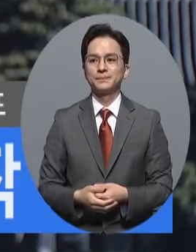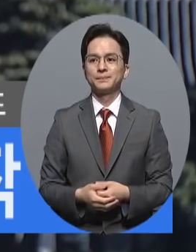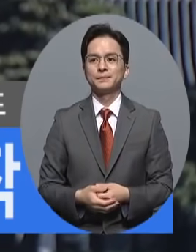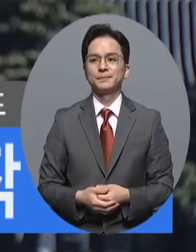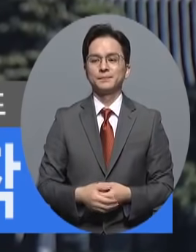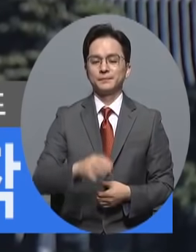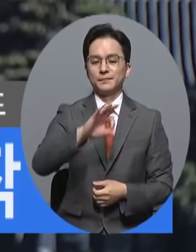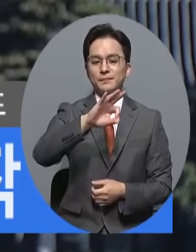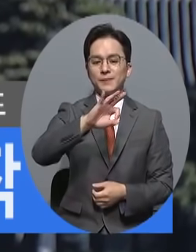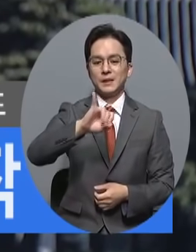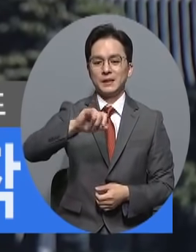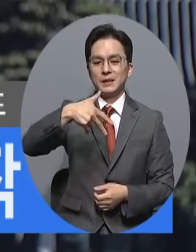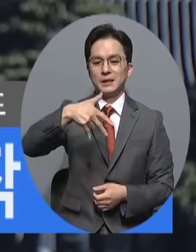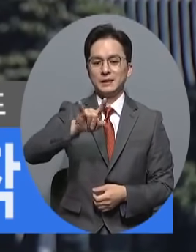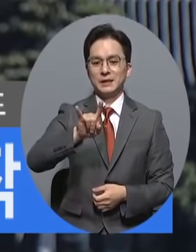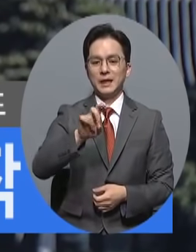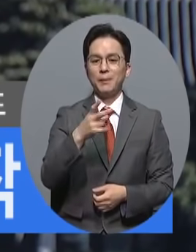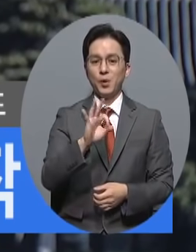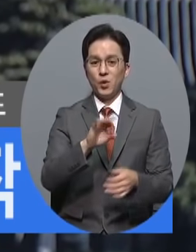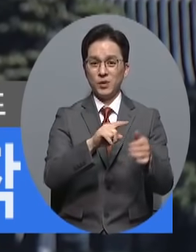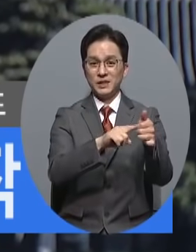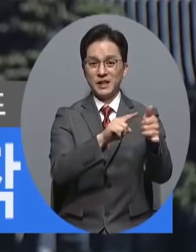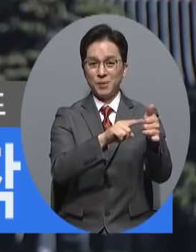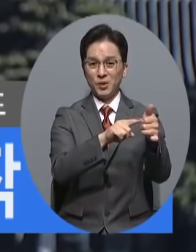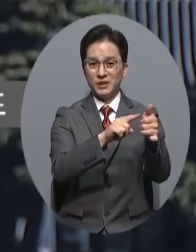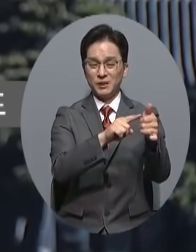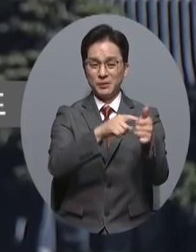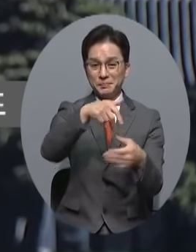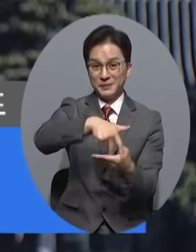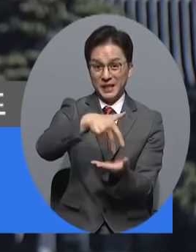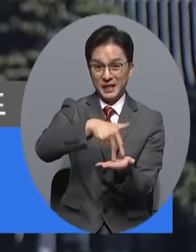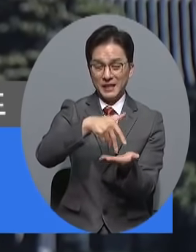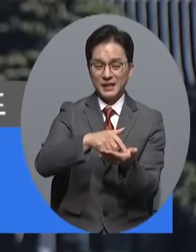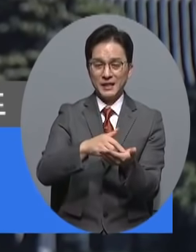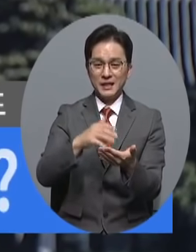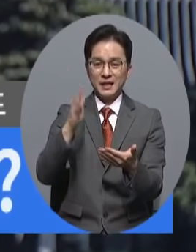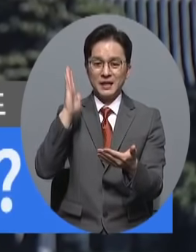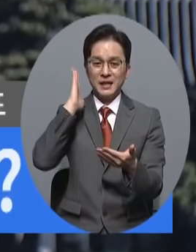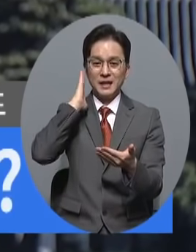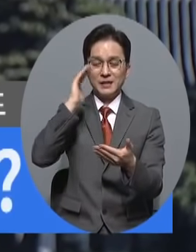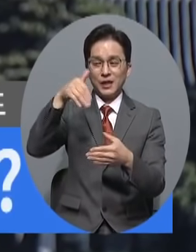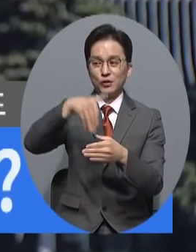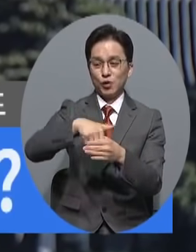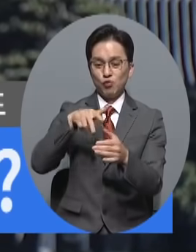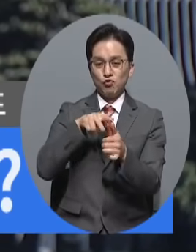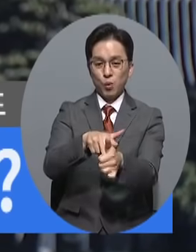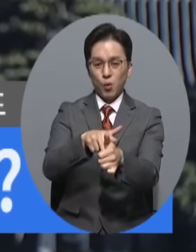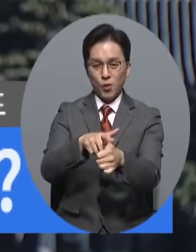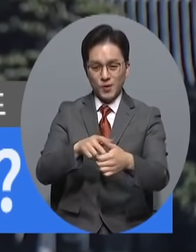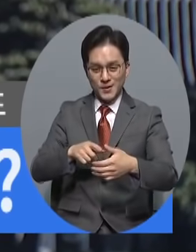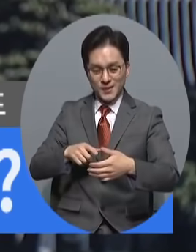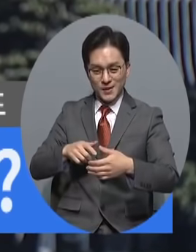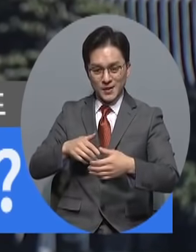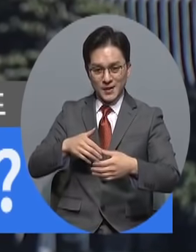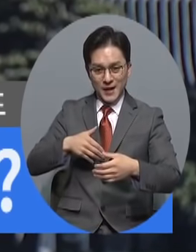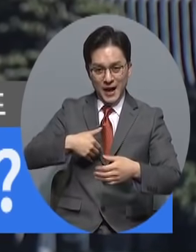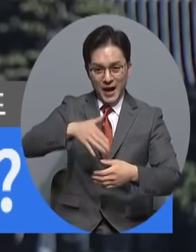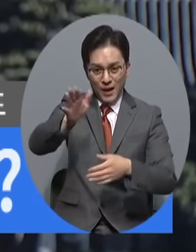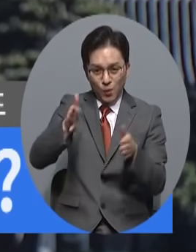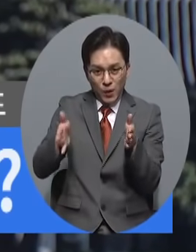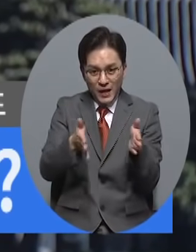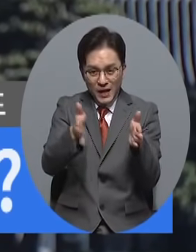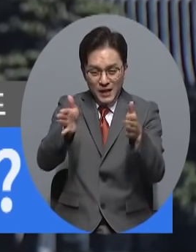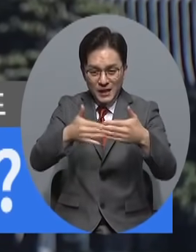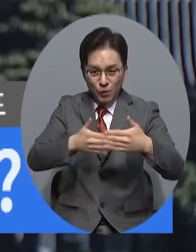악재라고 하지만 또 다른 이중성을 띠고 있습니다. 그러니까 대장동 같은 경우에는 이재명 지사 입장에서는 계속 이야기하지만 이것은